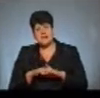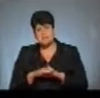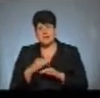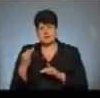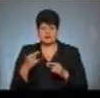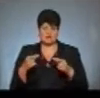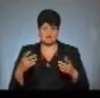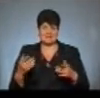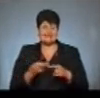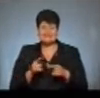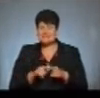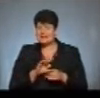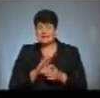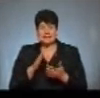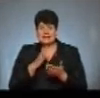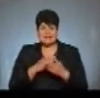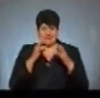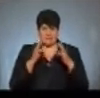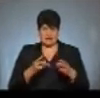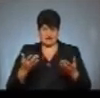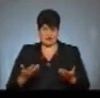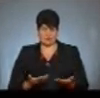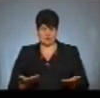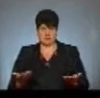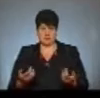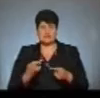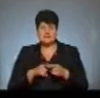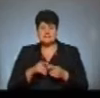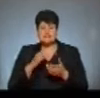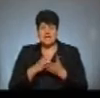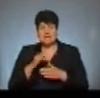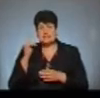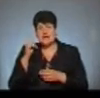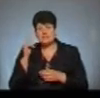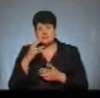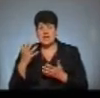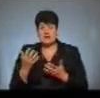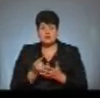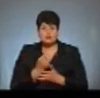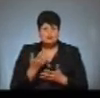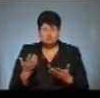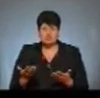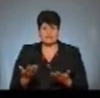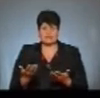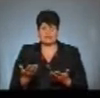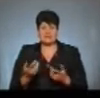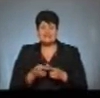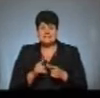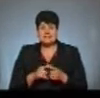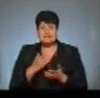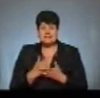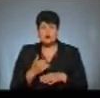інших предметів. Це не є трагедія життя, це є навчальні здобутки, це є